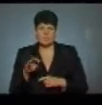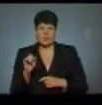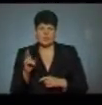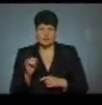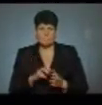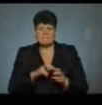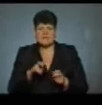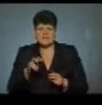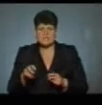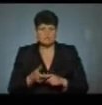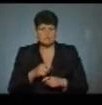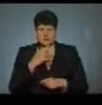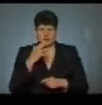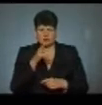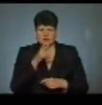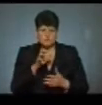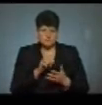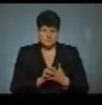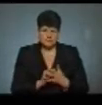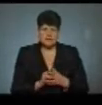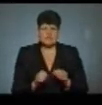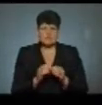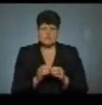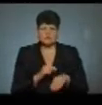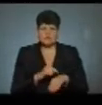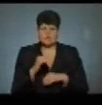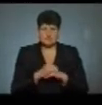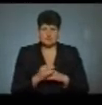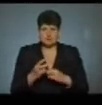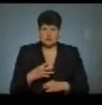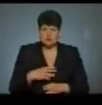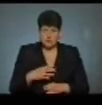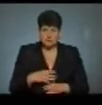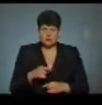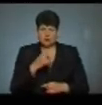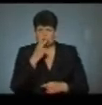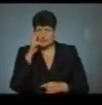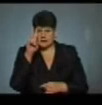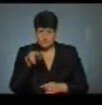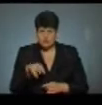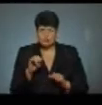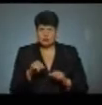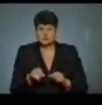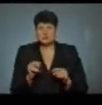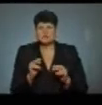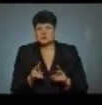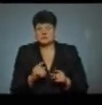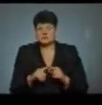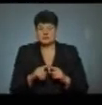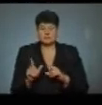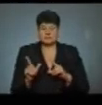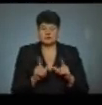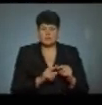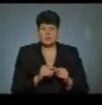Пересадка дуже багато часу займає. До 10-ї години вечора доведеться чекати, тому дивлюсь, може чимось раніше доберусь. На